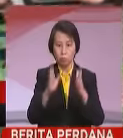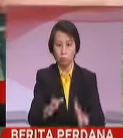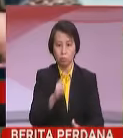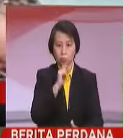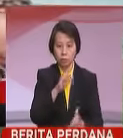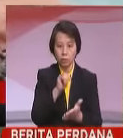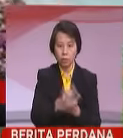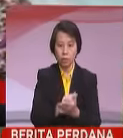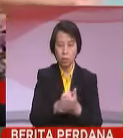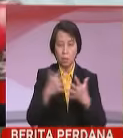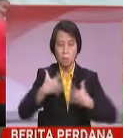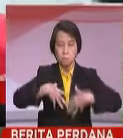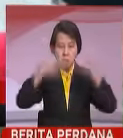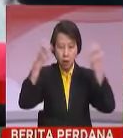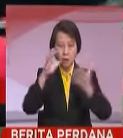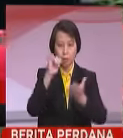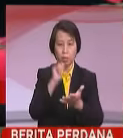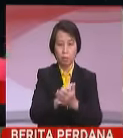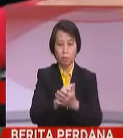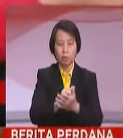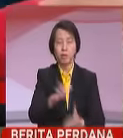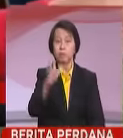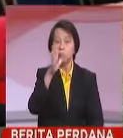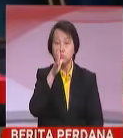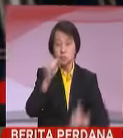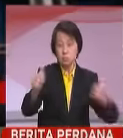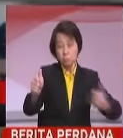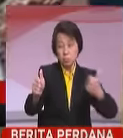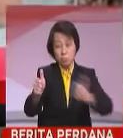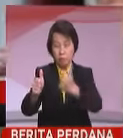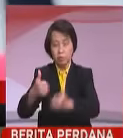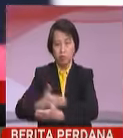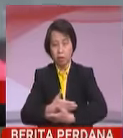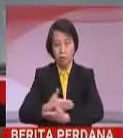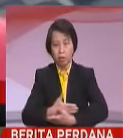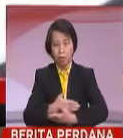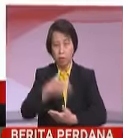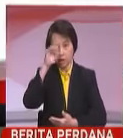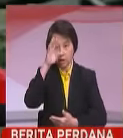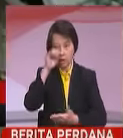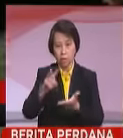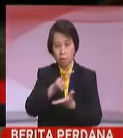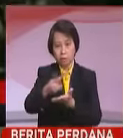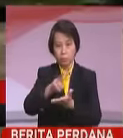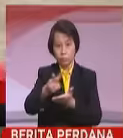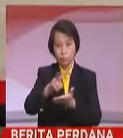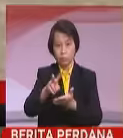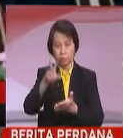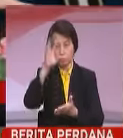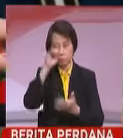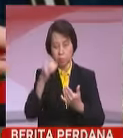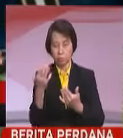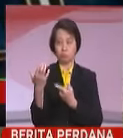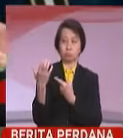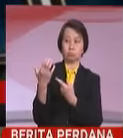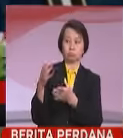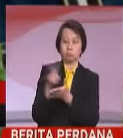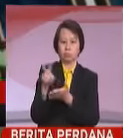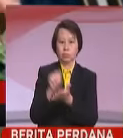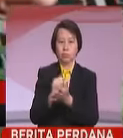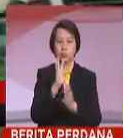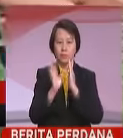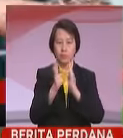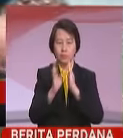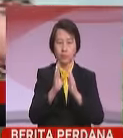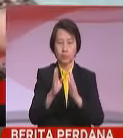itu. Marah dengan tindakan itu, si ibu kemudian mengejar anak lelakinya. Video dimuat naik si anak Eko Saputra dengan